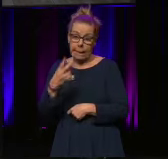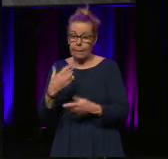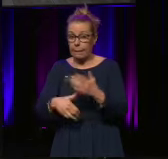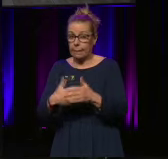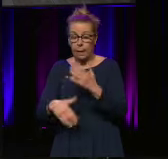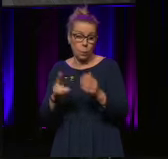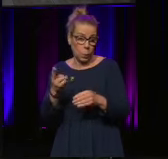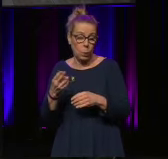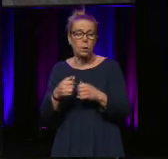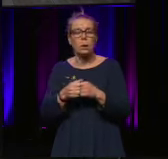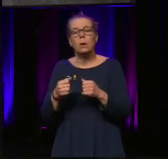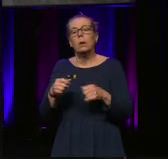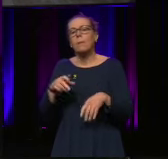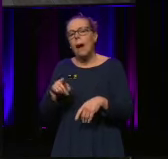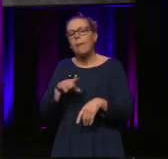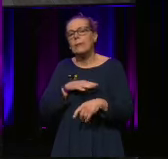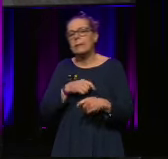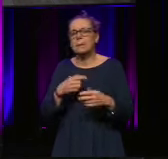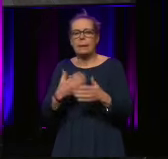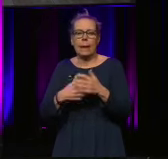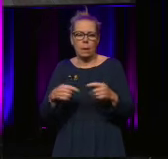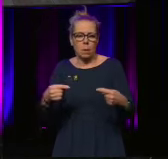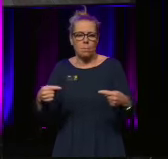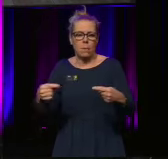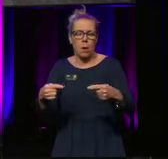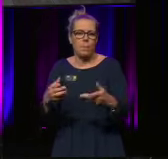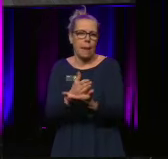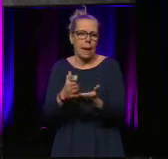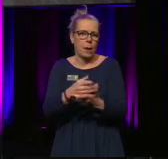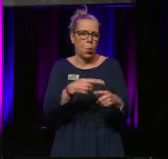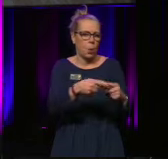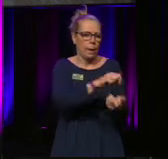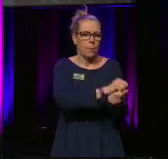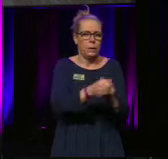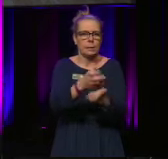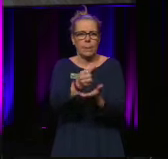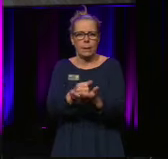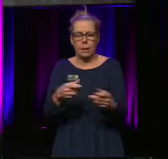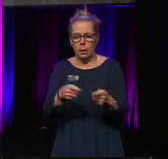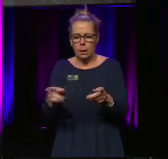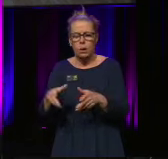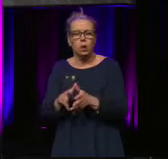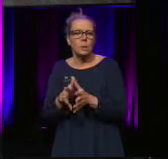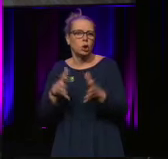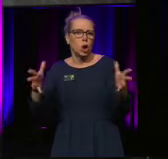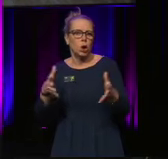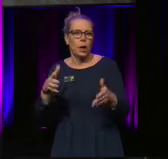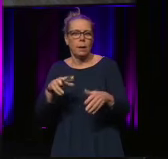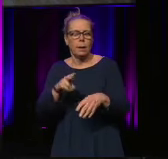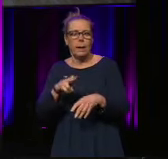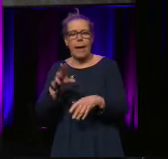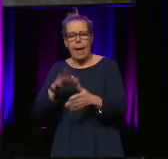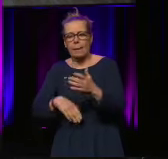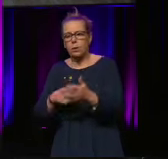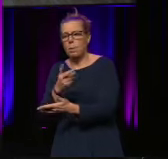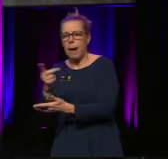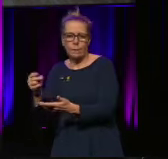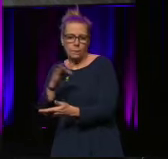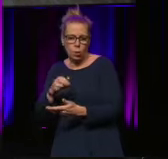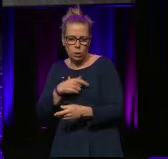det här, och här finns ju reella motsättningar också mellan de politiska partierna för tillfället som tycks vara större än vad gäller de andra frågorna vi har diskuterat för